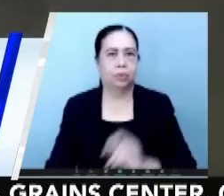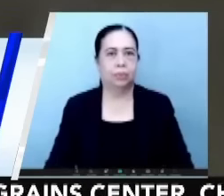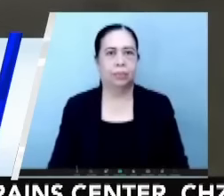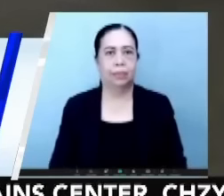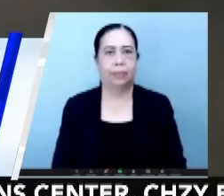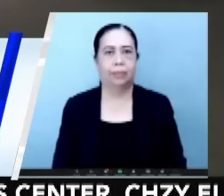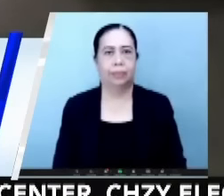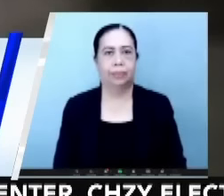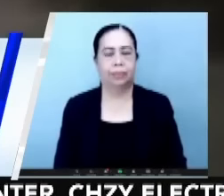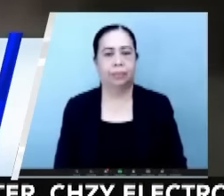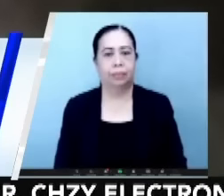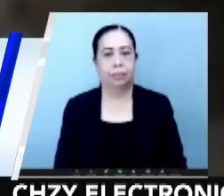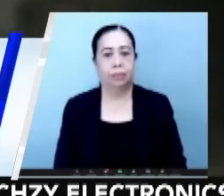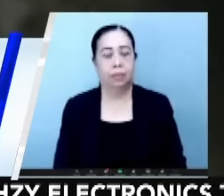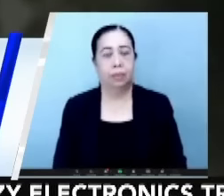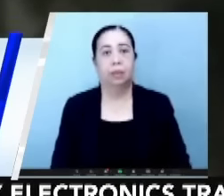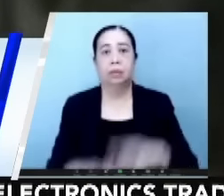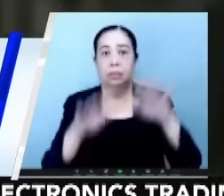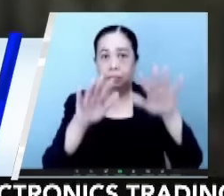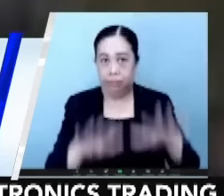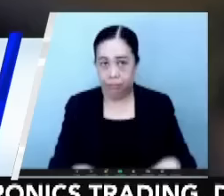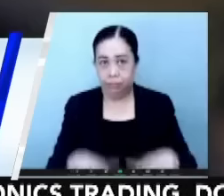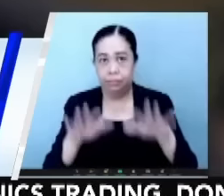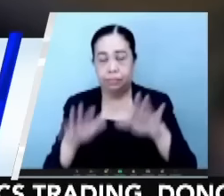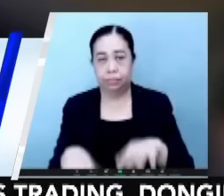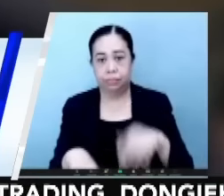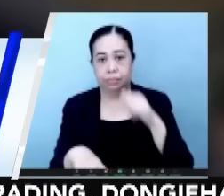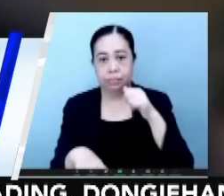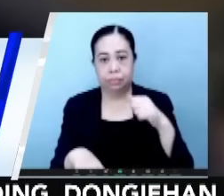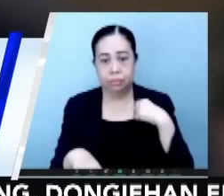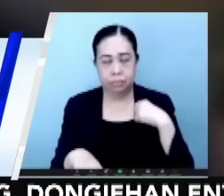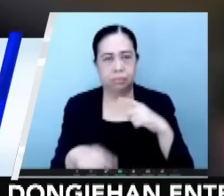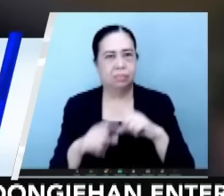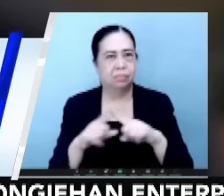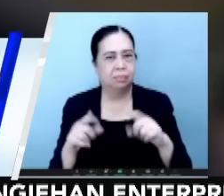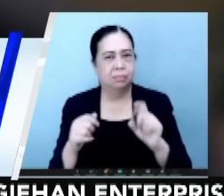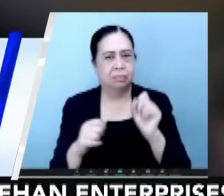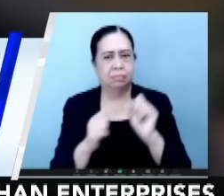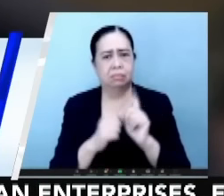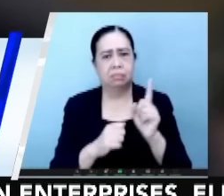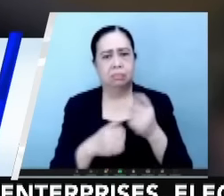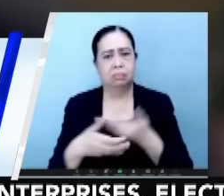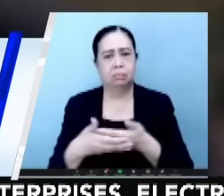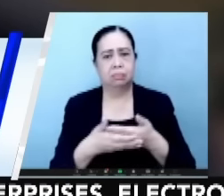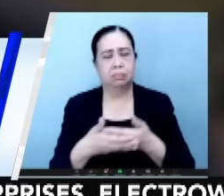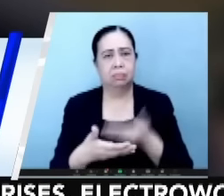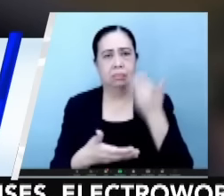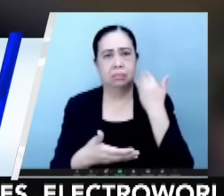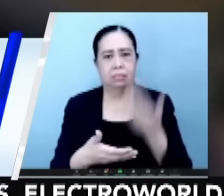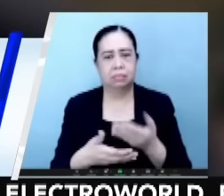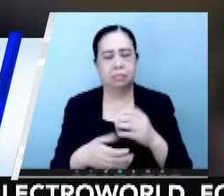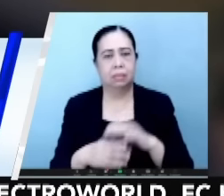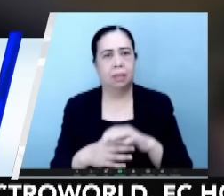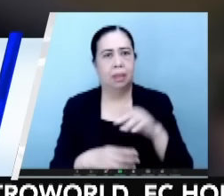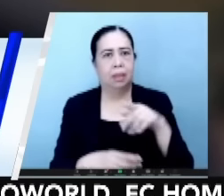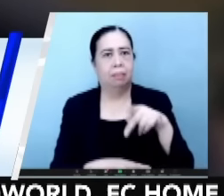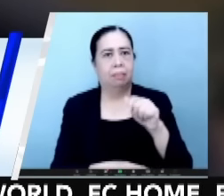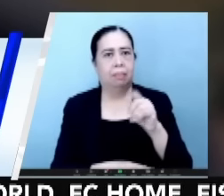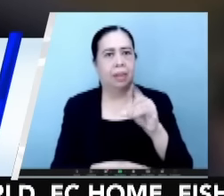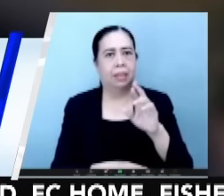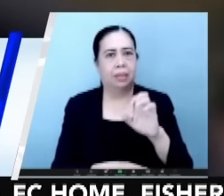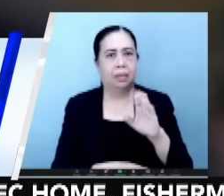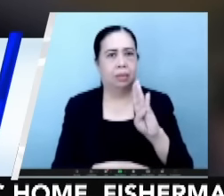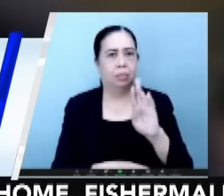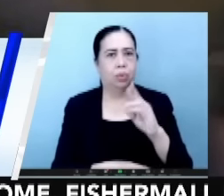Pumupa ng baha sa mga lugar na binaha kahapon. Pero may isang sanggol na nasawi sa bayan ng Padre Burgos nang tangin ng baha ang kanilang